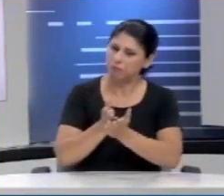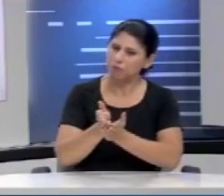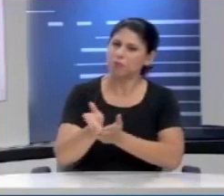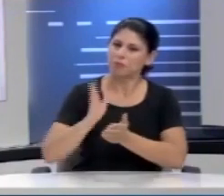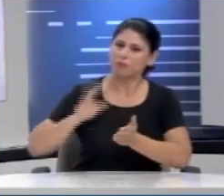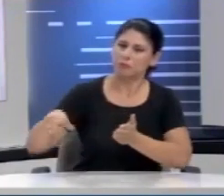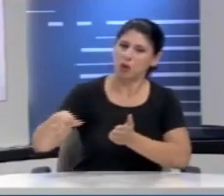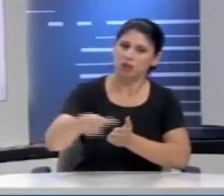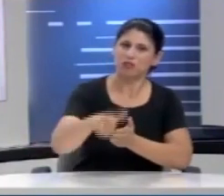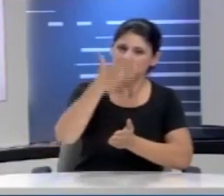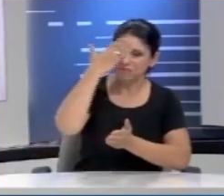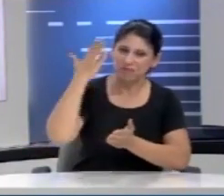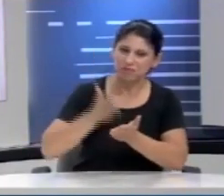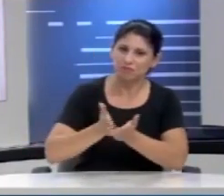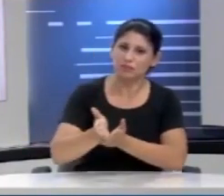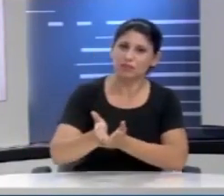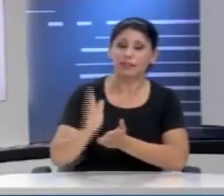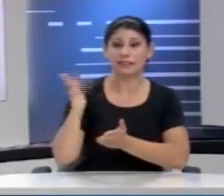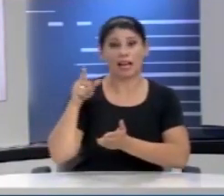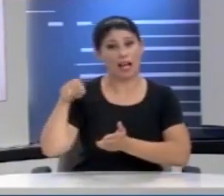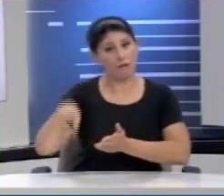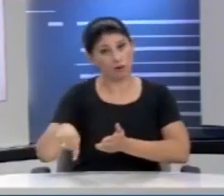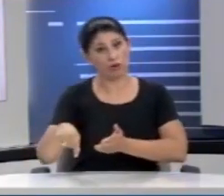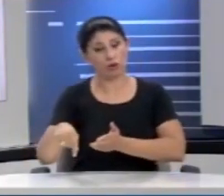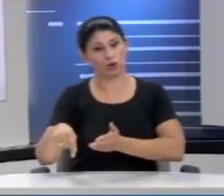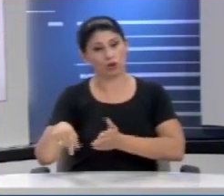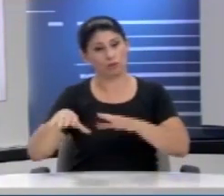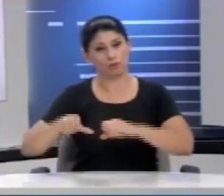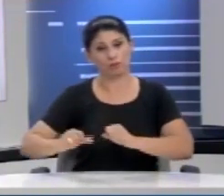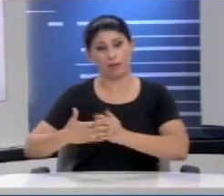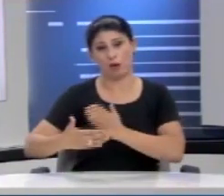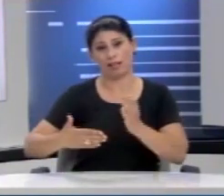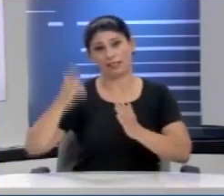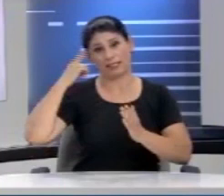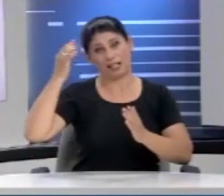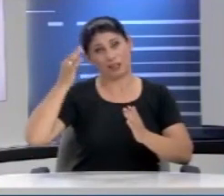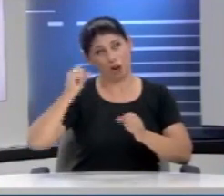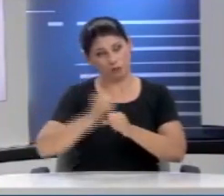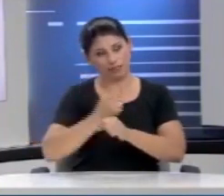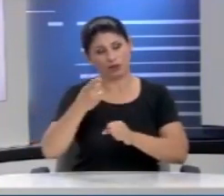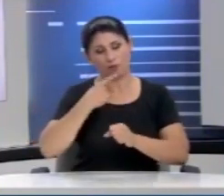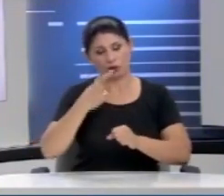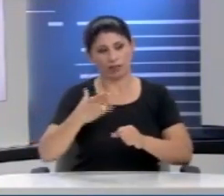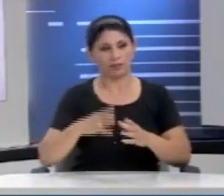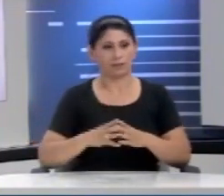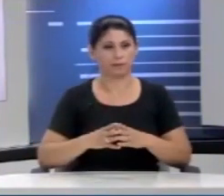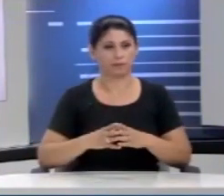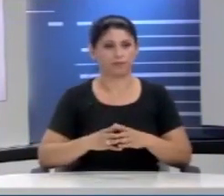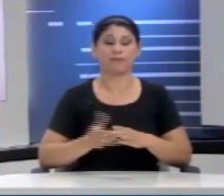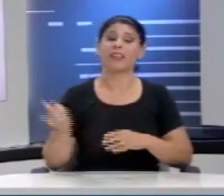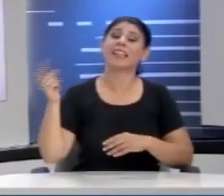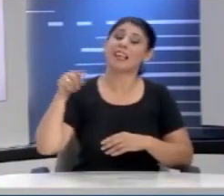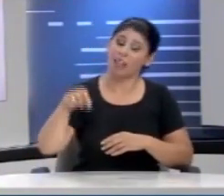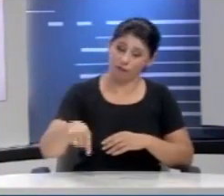ψήφους συμπολιτών μας, που τάχα αυτός πως τάχα κυριαρχείται και από αριστερές ιδεολειψίες, όπως τις λέτε, και γι'